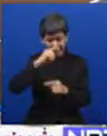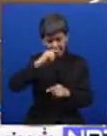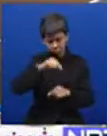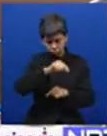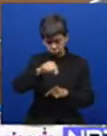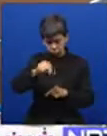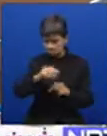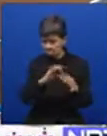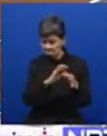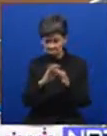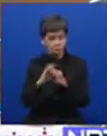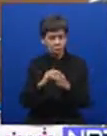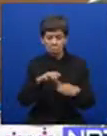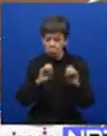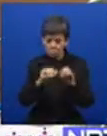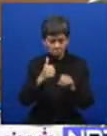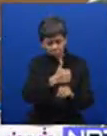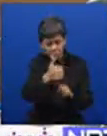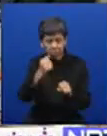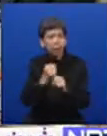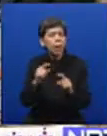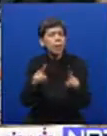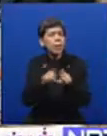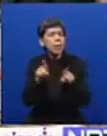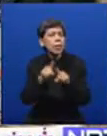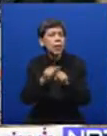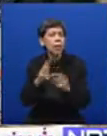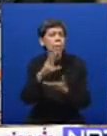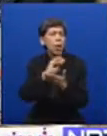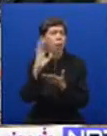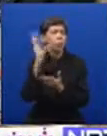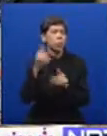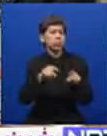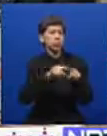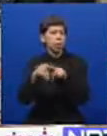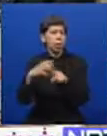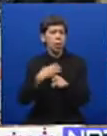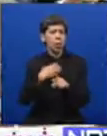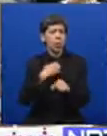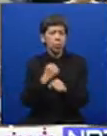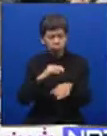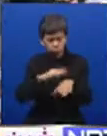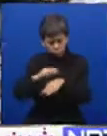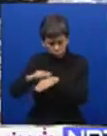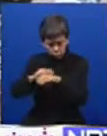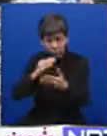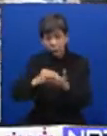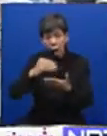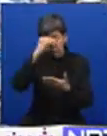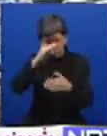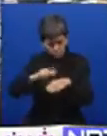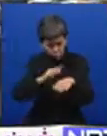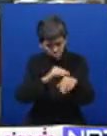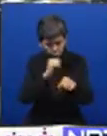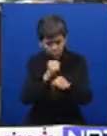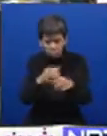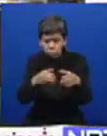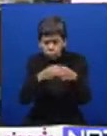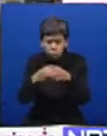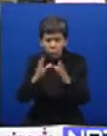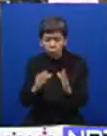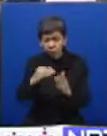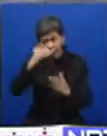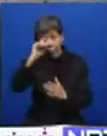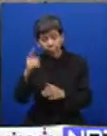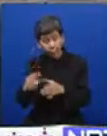ไทยให้มีคุณภาพเทียบเท่ามหาวิทยาลัยชั้นนำระดับโลกพร้อมกำชับให้สถานศึกษาเข้มงวดการจัดกิจกรรม